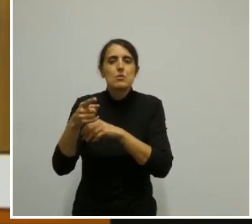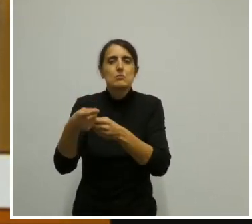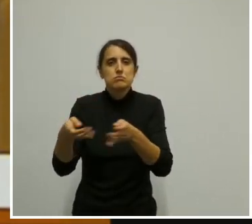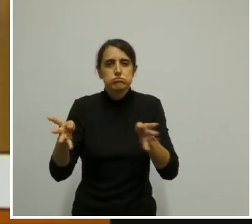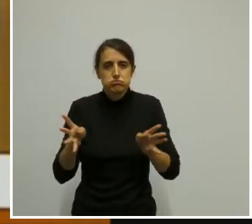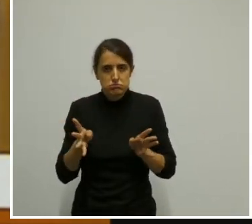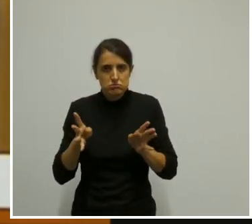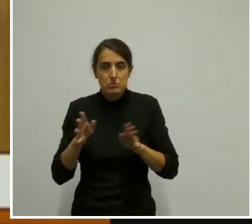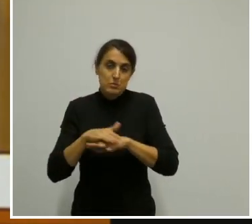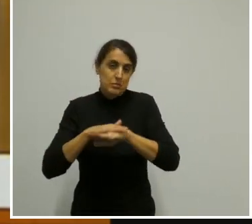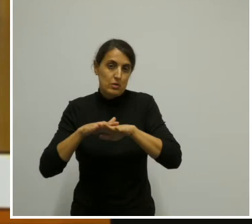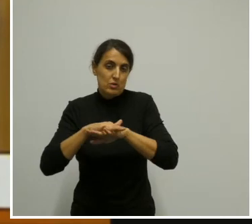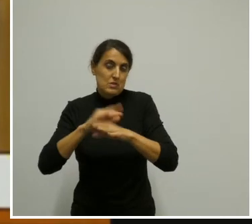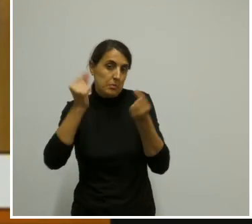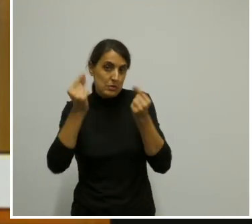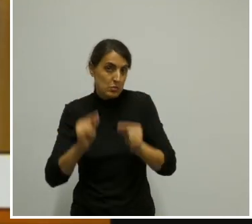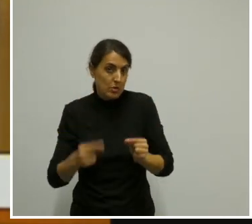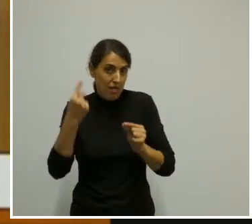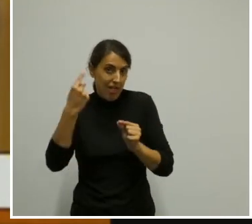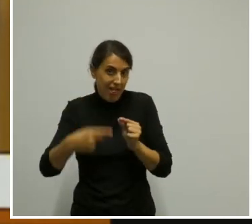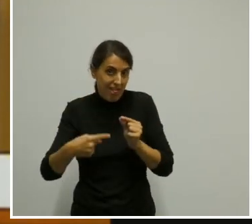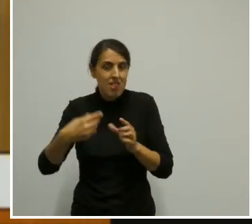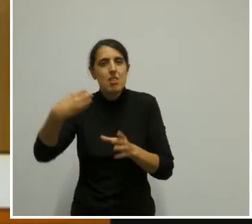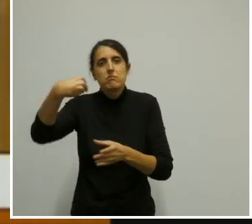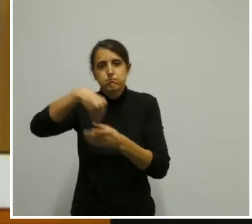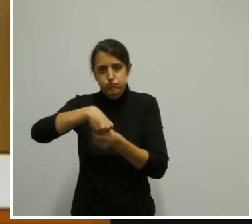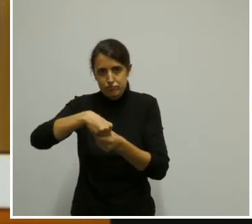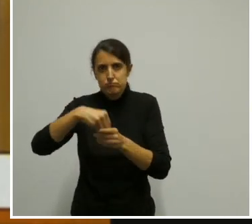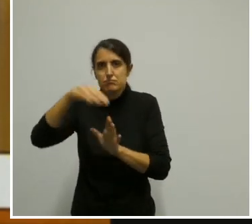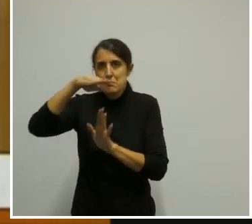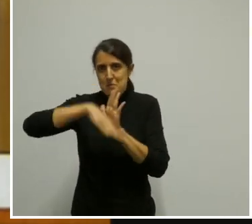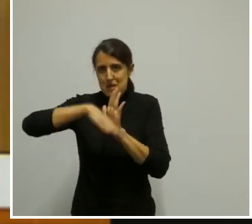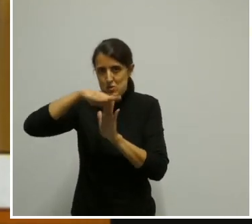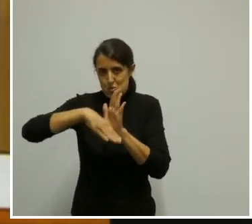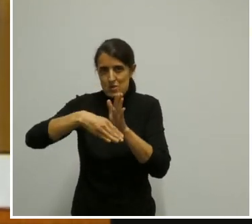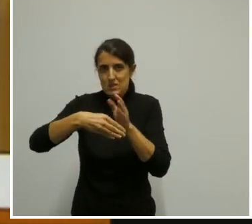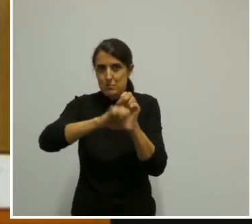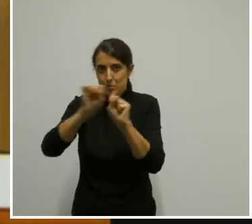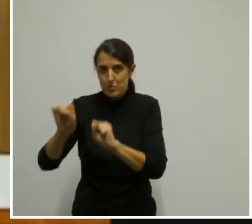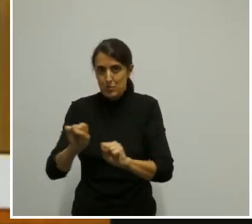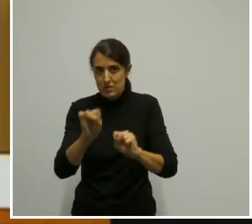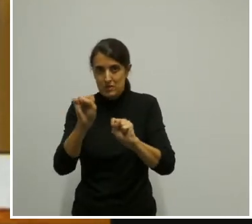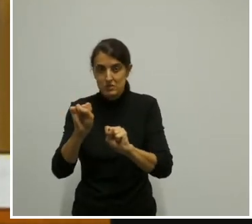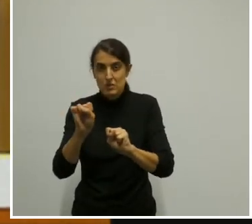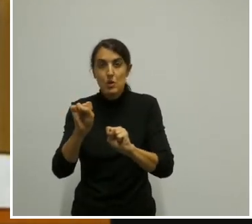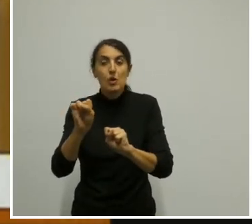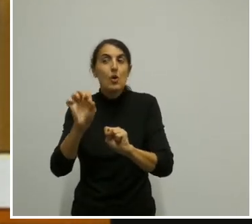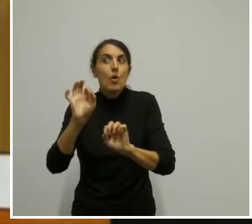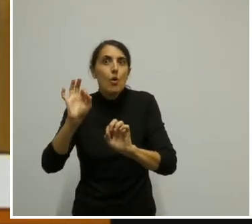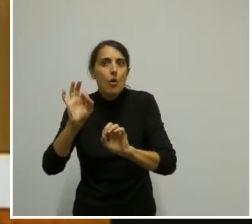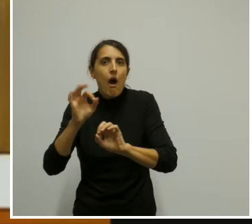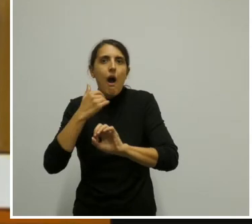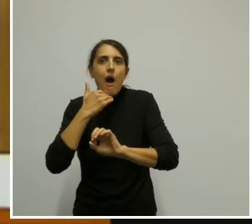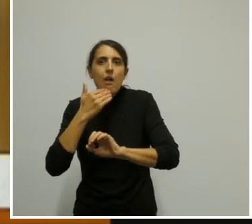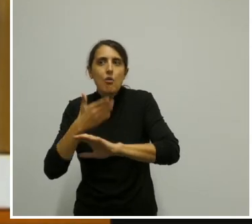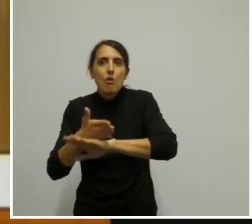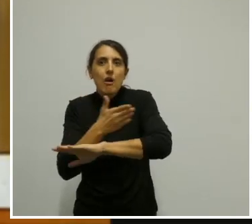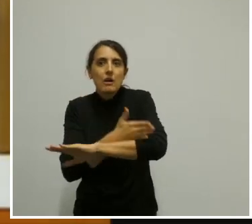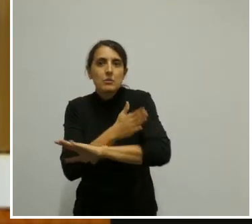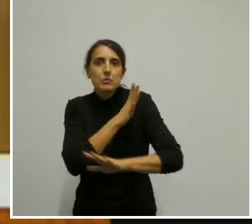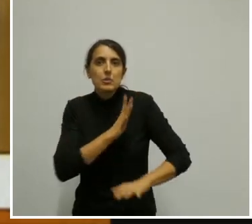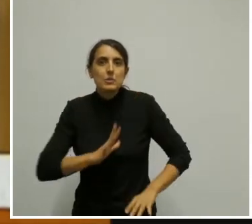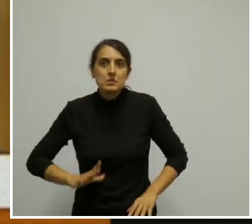no, però sí que ho continuem tenint en compte i ja s'està treballant a veure si podem avançar algunes mesures provisionals si